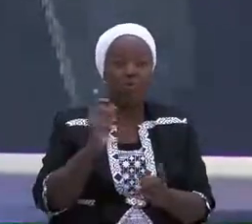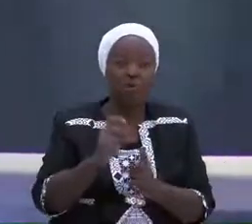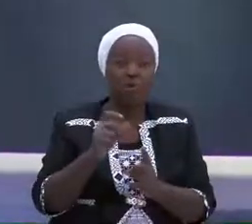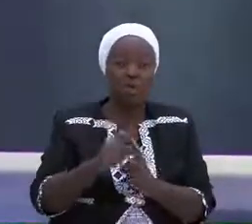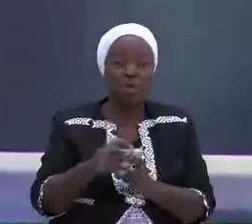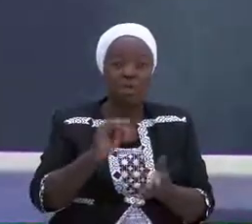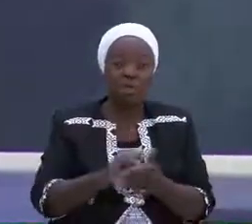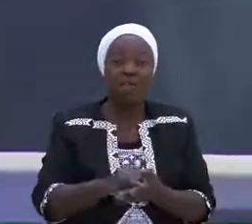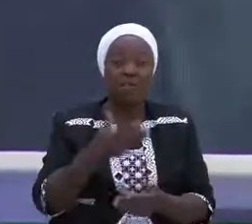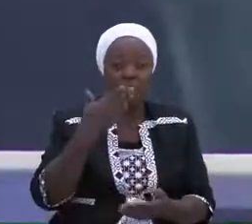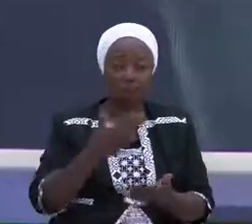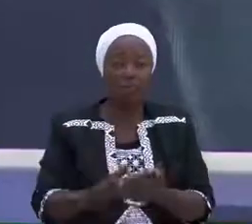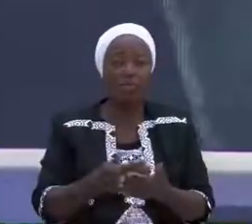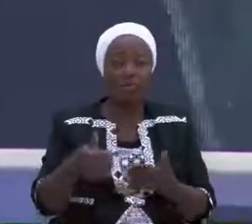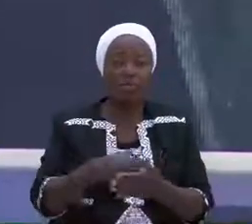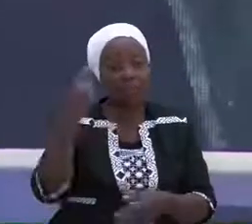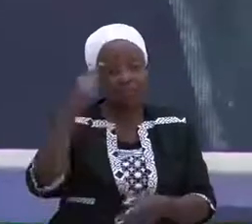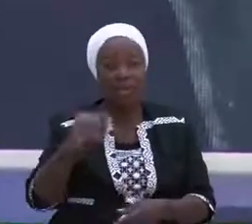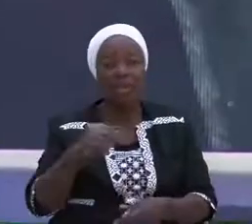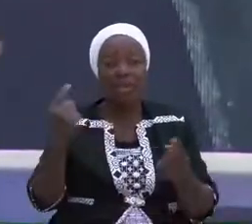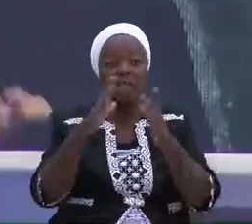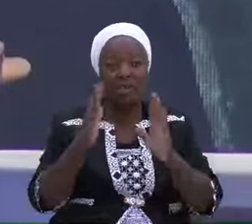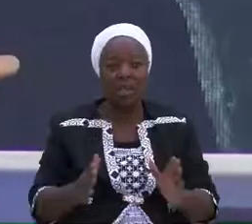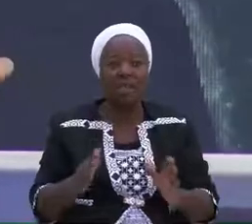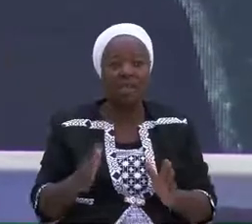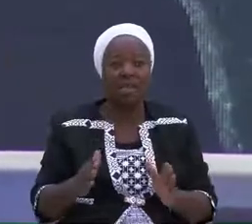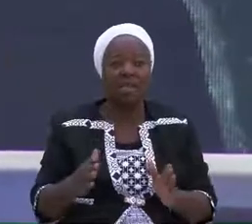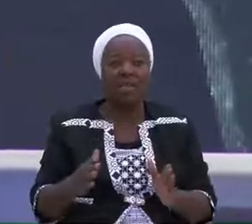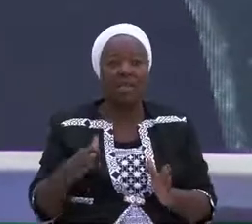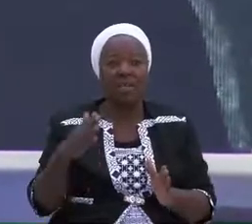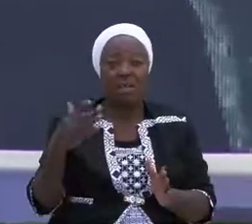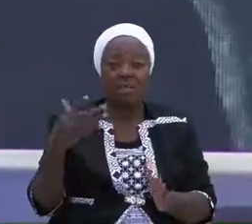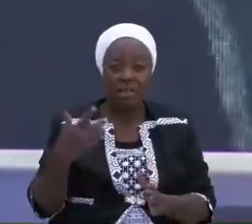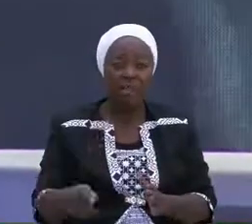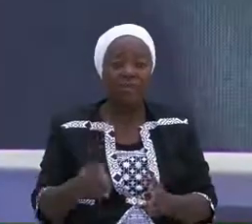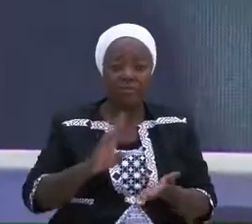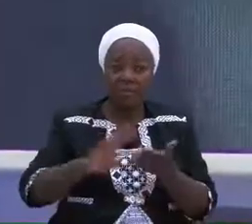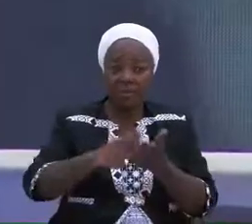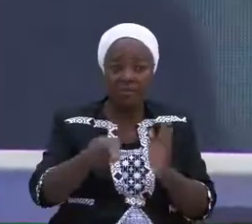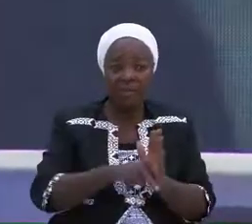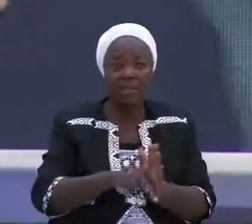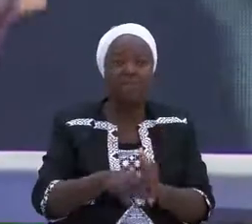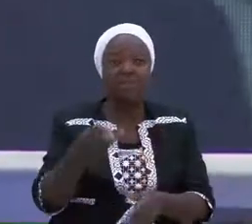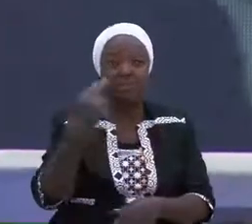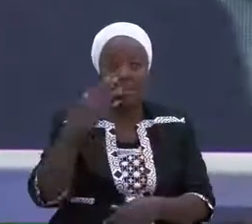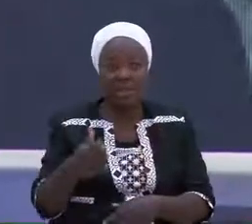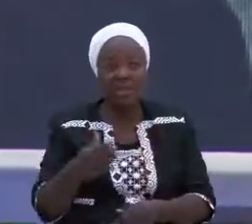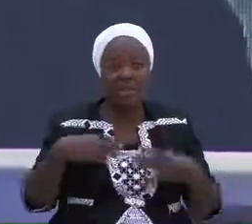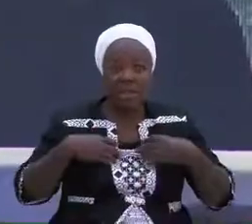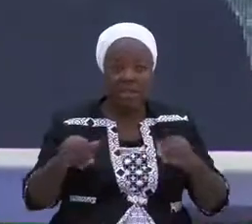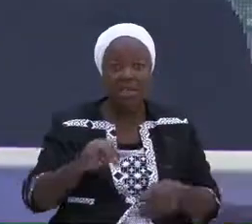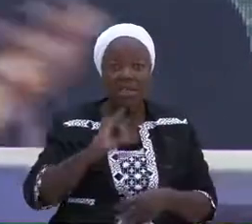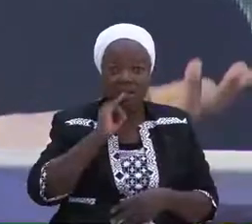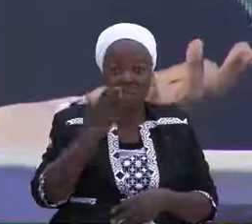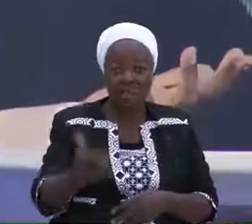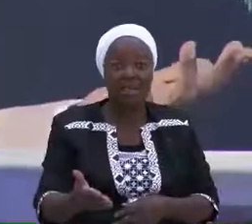La bonne nouvelle aux pécheurs. Le pardon et la liberté sont disponibles. La bonne nouvelle aux malades. La